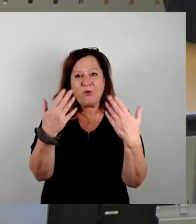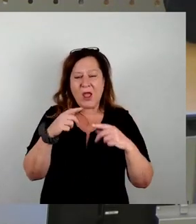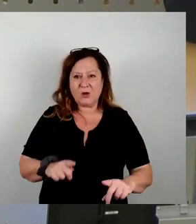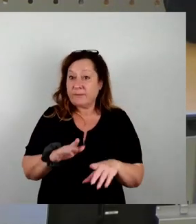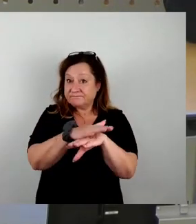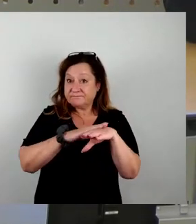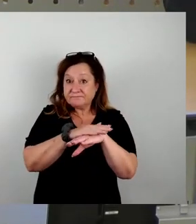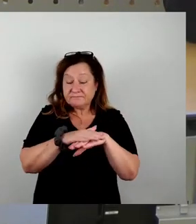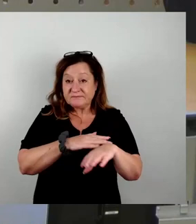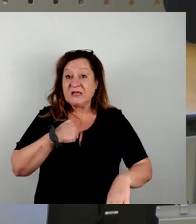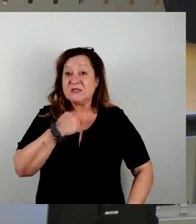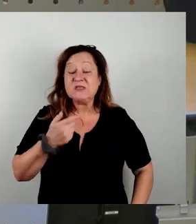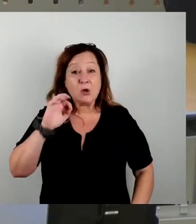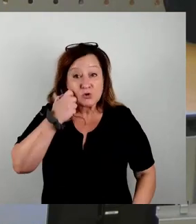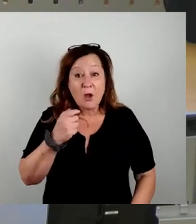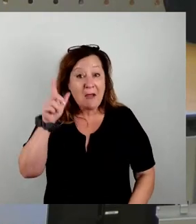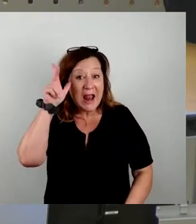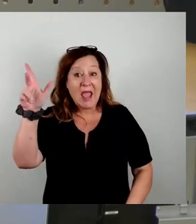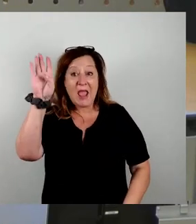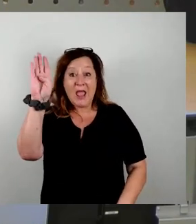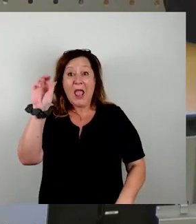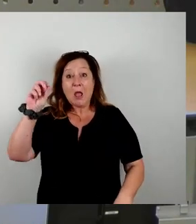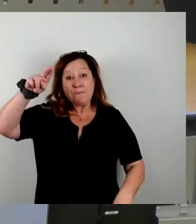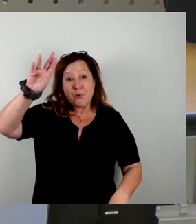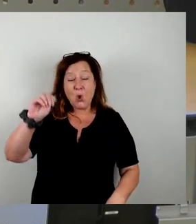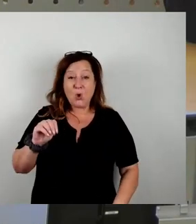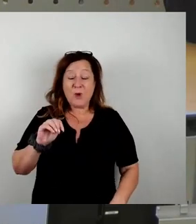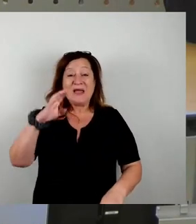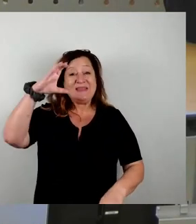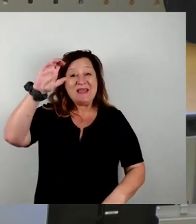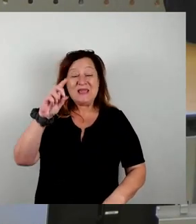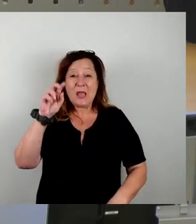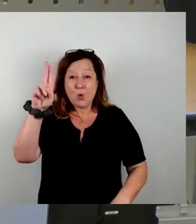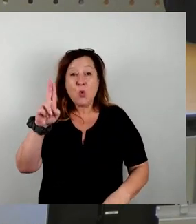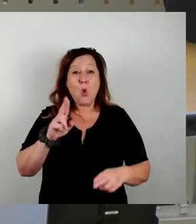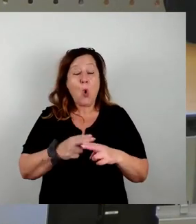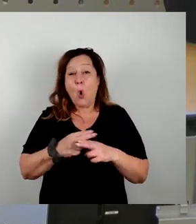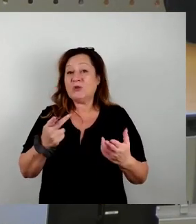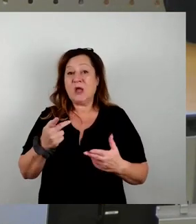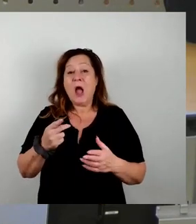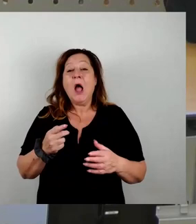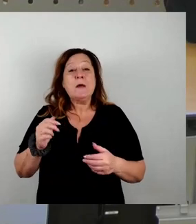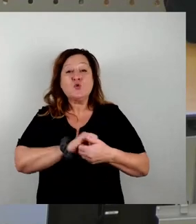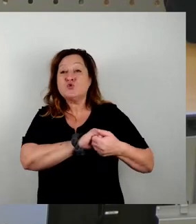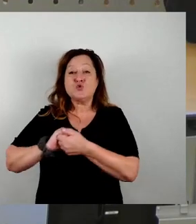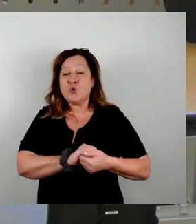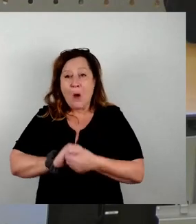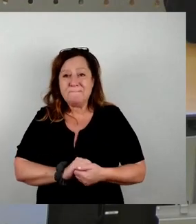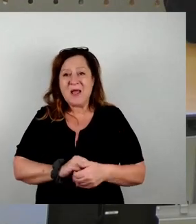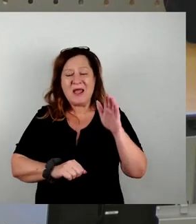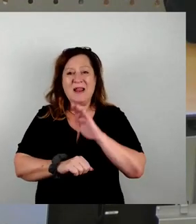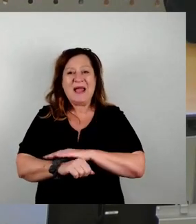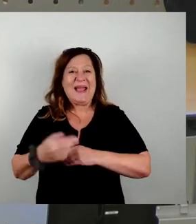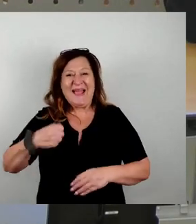gern nochmal, Herr Böhm. Dann hören Sie als CDU oder als fossile Rechte mit Ihren Kumpanen von der rechten Seite doch bitte auf,